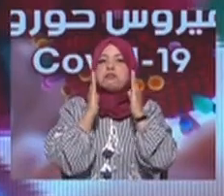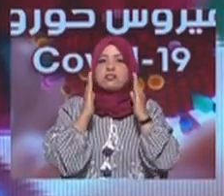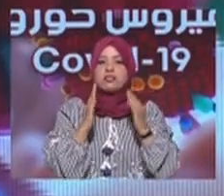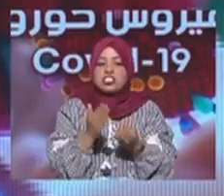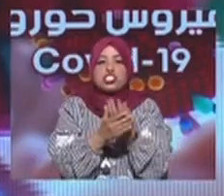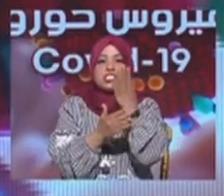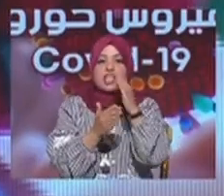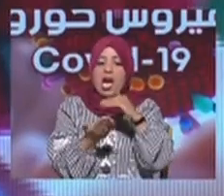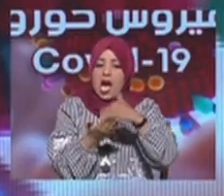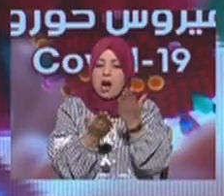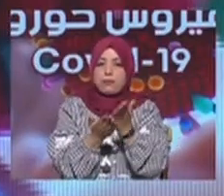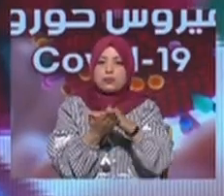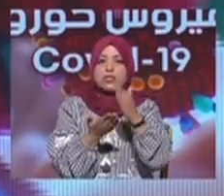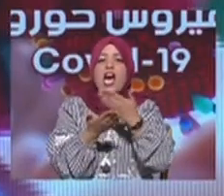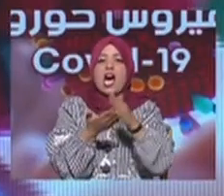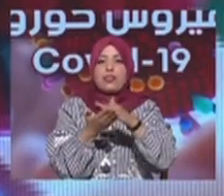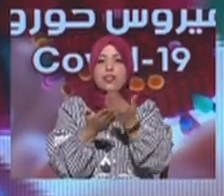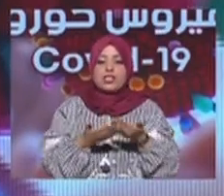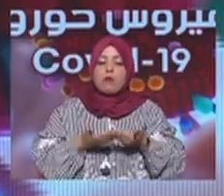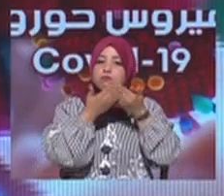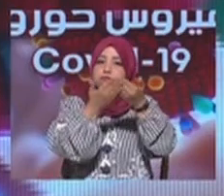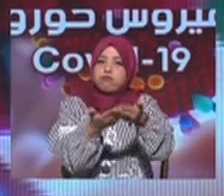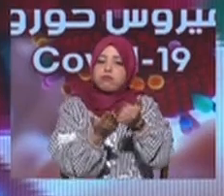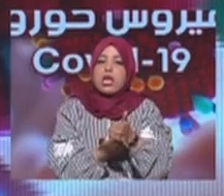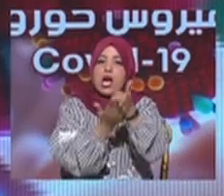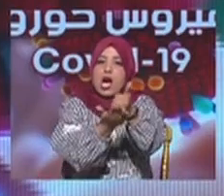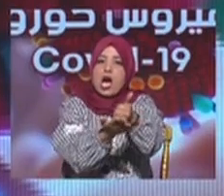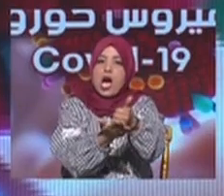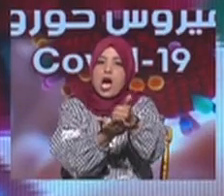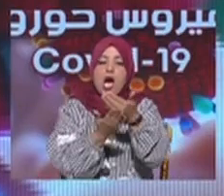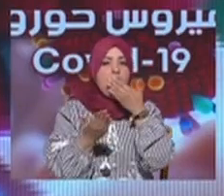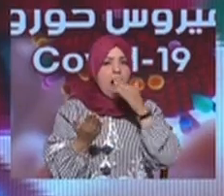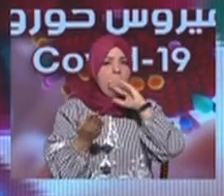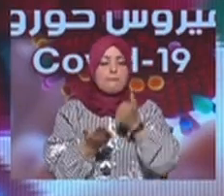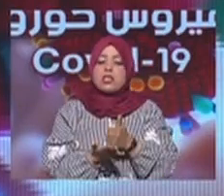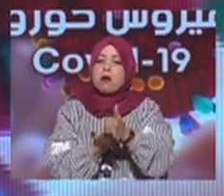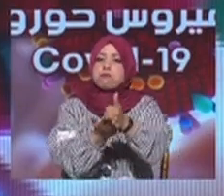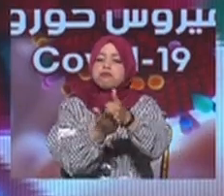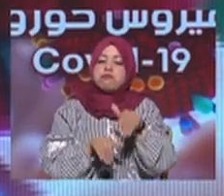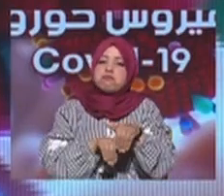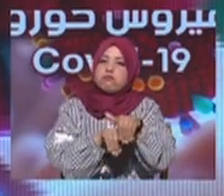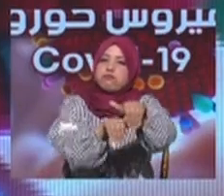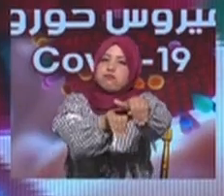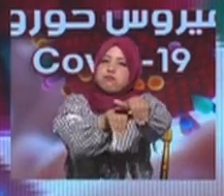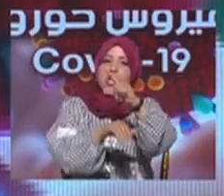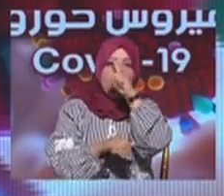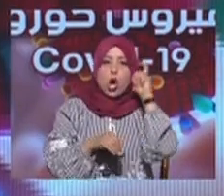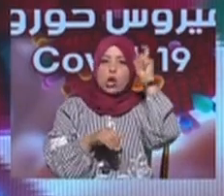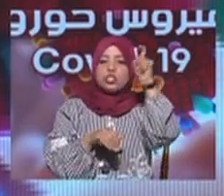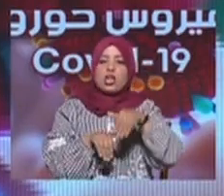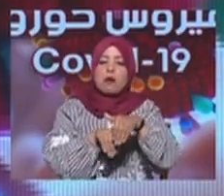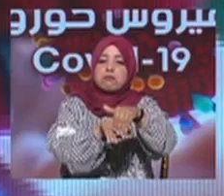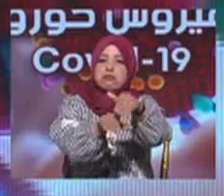ميزون خاص بنا نحنا، والحمد لله ربي وفقنا وان شاء الله نكملوا. وانا جي سيبلي هو سيكونساج